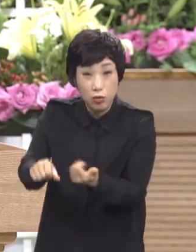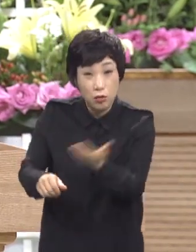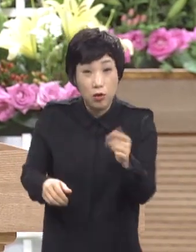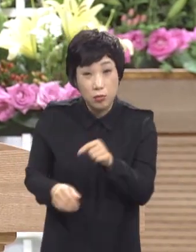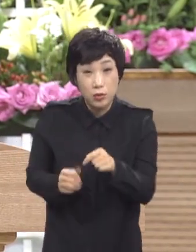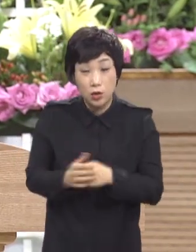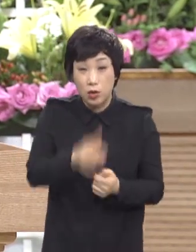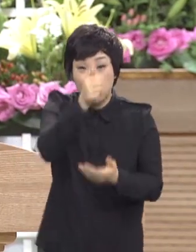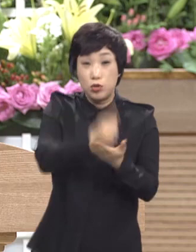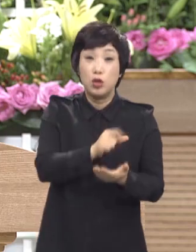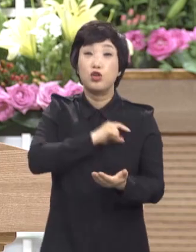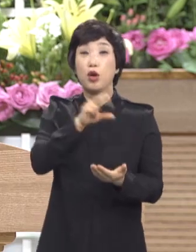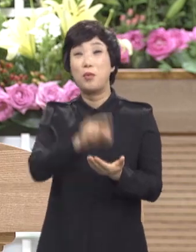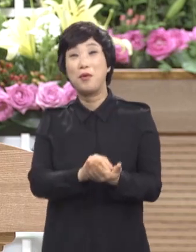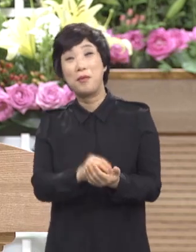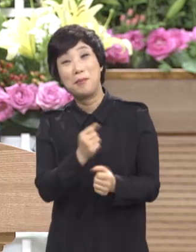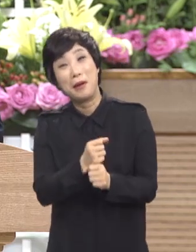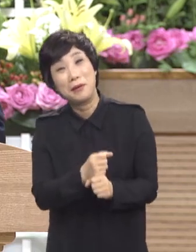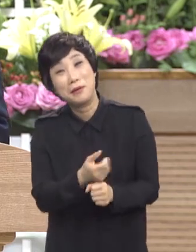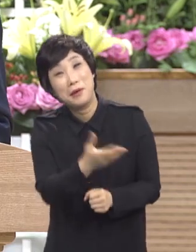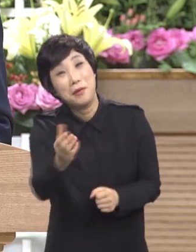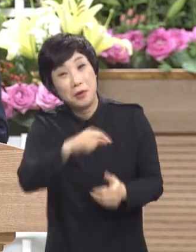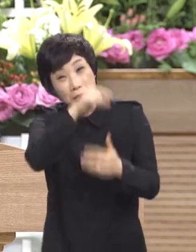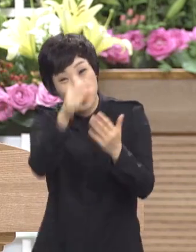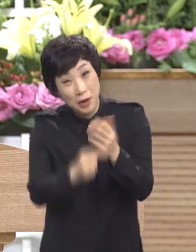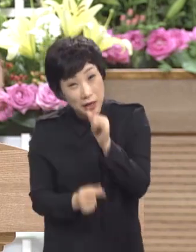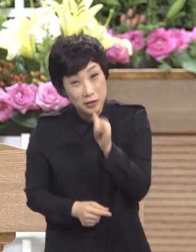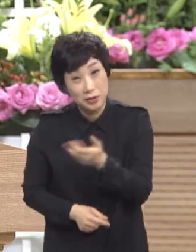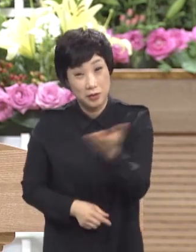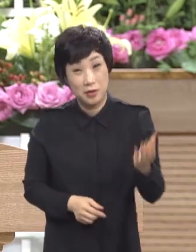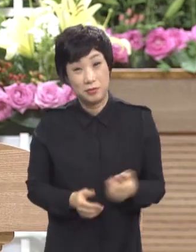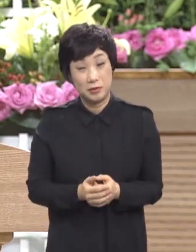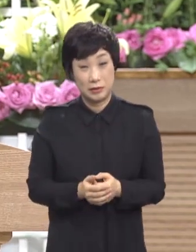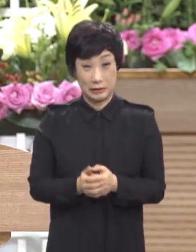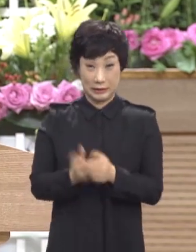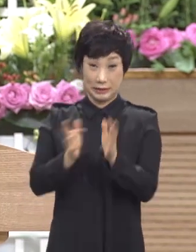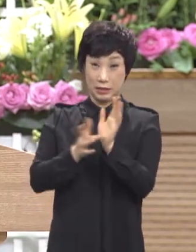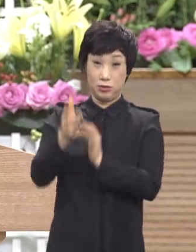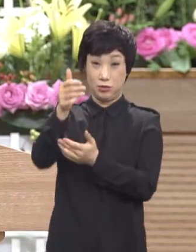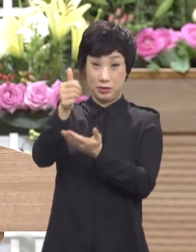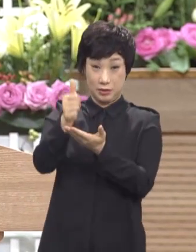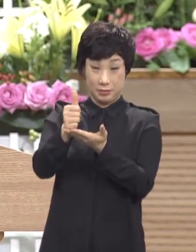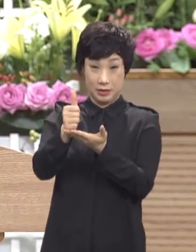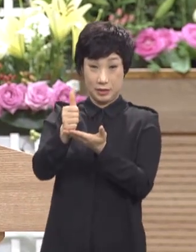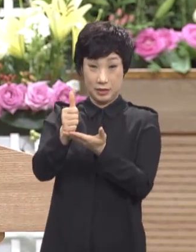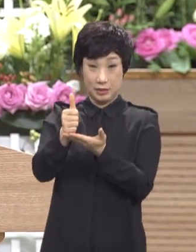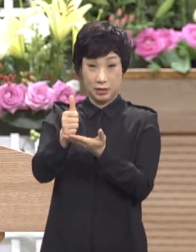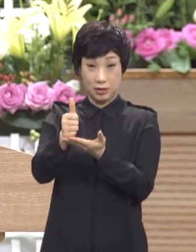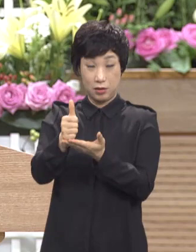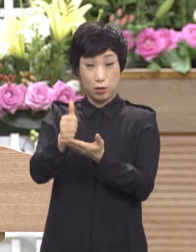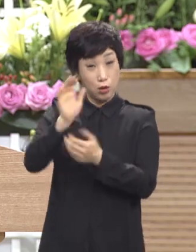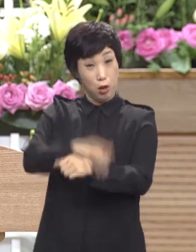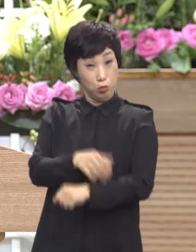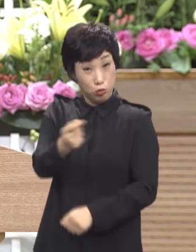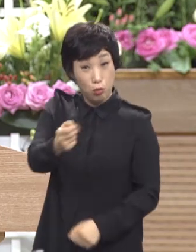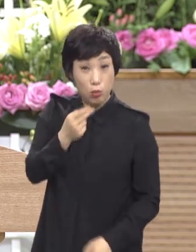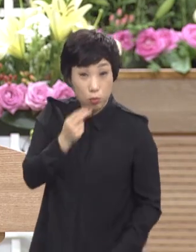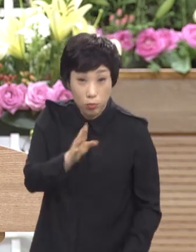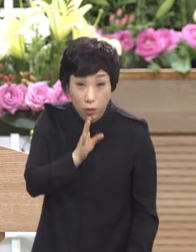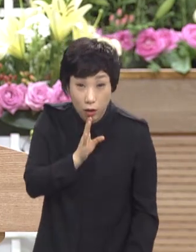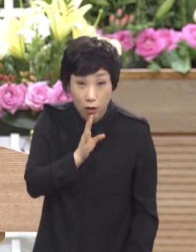제명을 어떻게 만들어가나 보세요. 예수께서 아무 잘못 없이